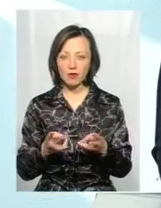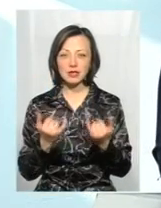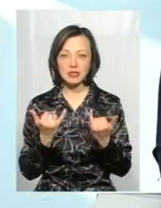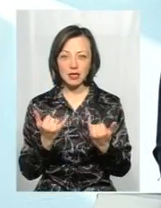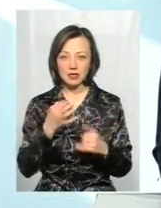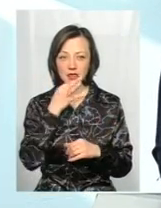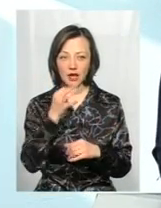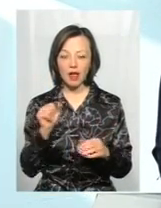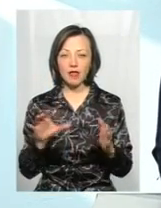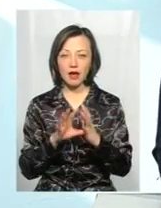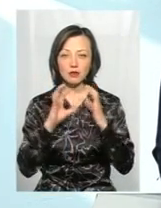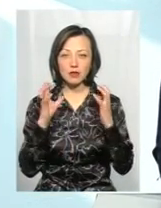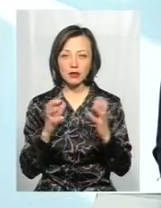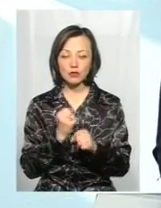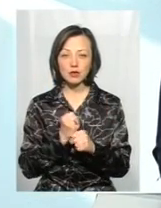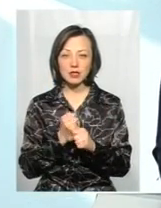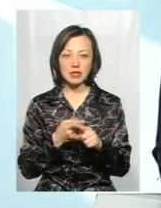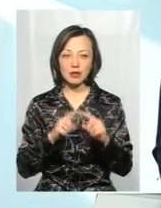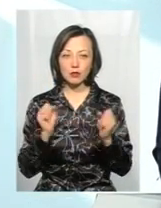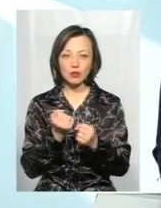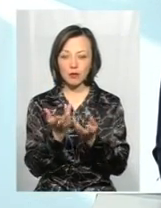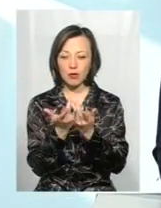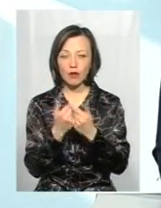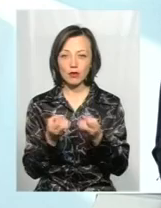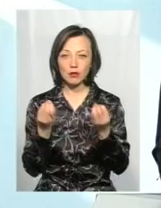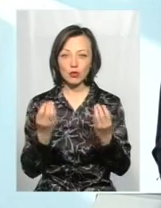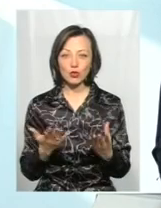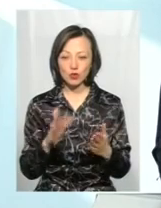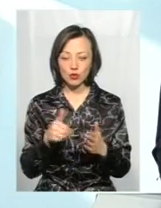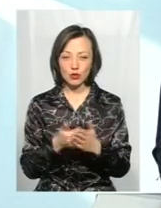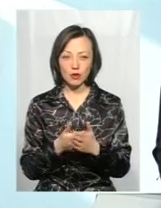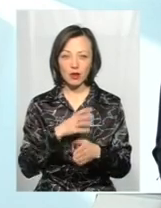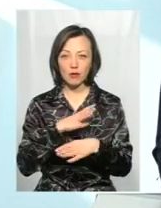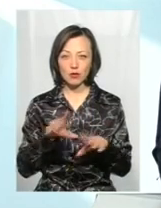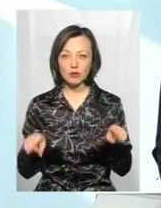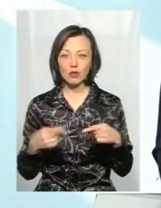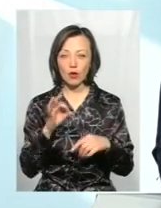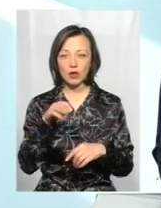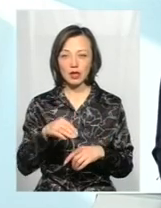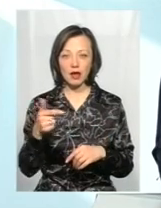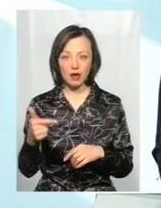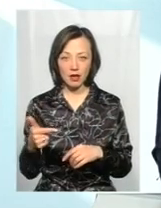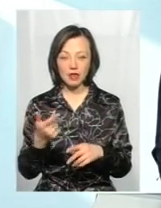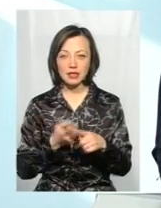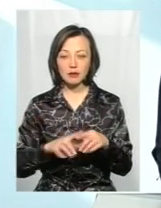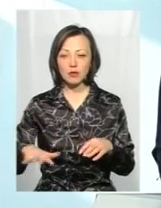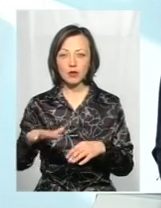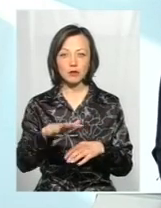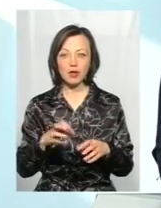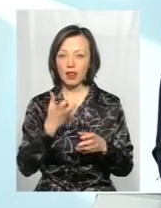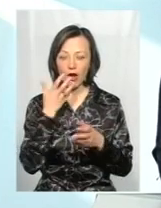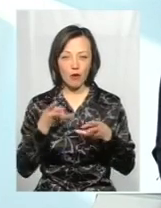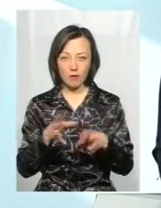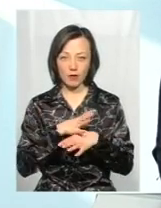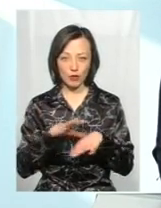зараз сказати, яке енергозбереження, що ми зробили, це неможливо порахувати. Просто ми до тієї пори, поки не було створено Нарковецьке ОТГ, ці приміщення просто не